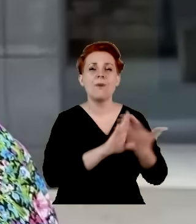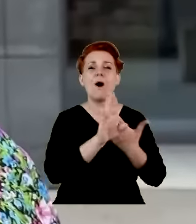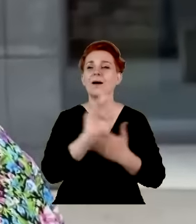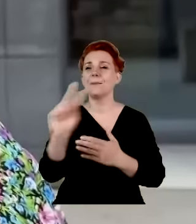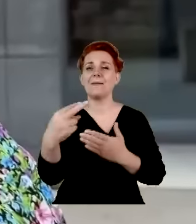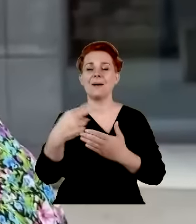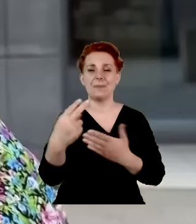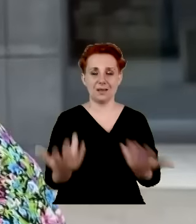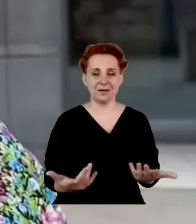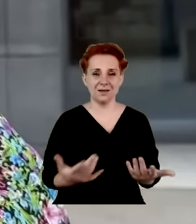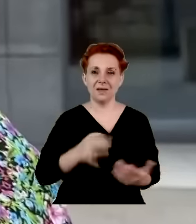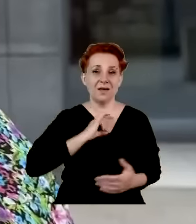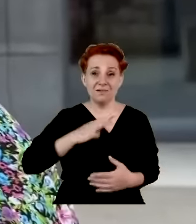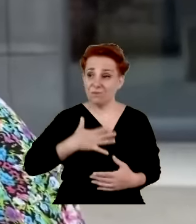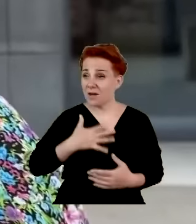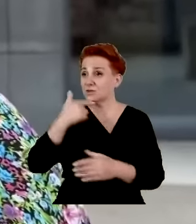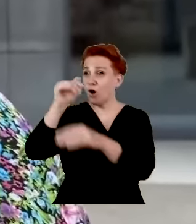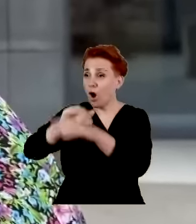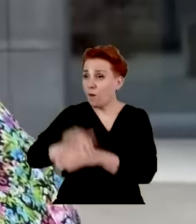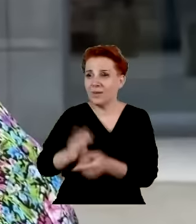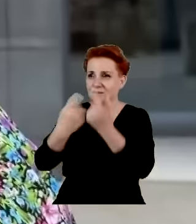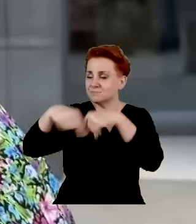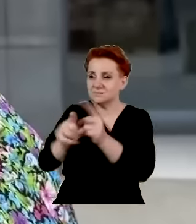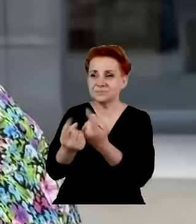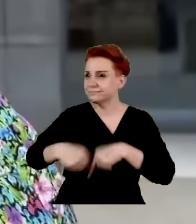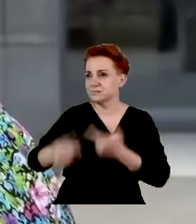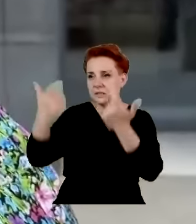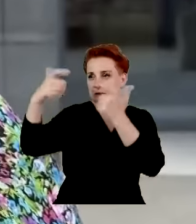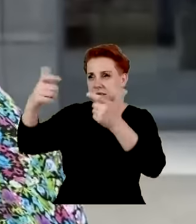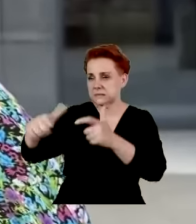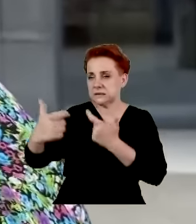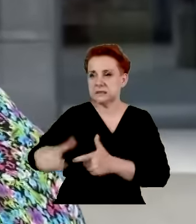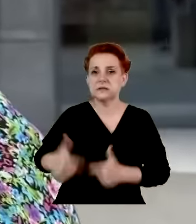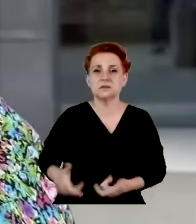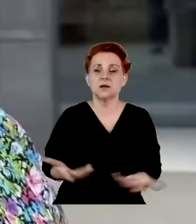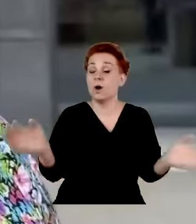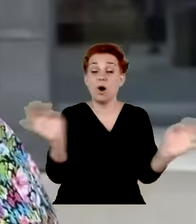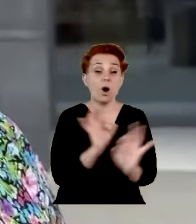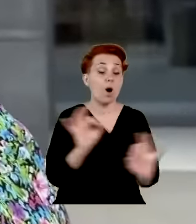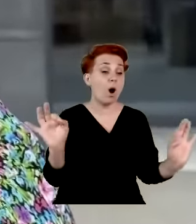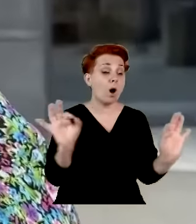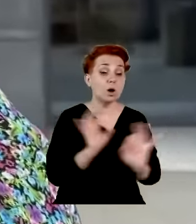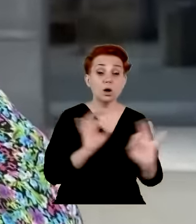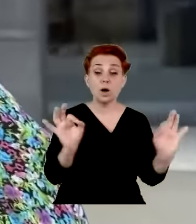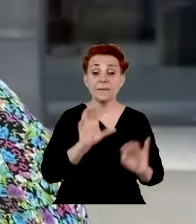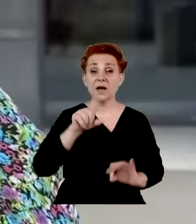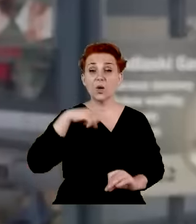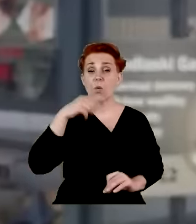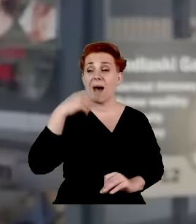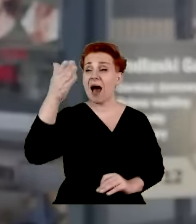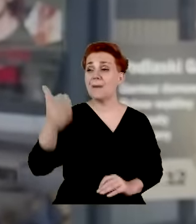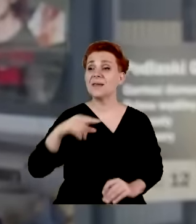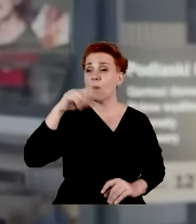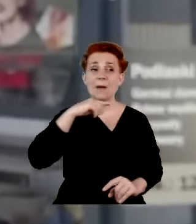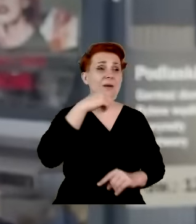okolicznościach środki na tą inwestycję się skurczą. A ja jeszcze tak dosypię piachu do tego, o czym mówiliśmy przed